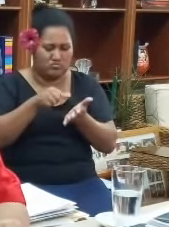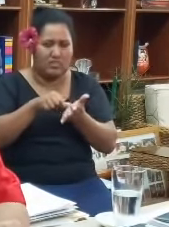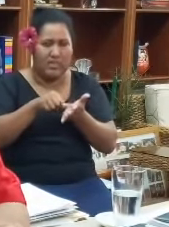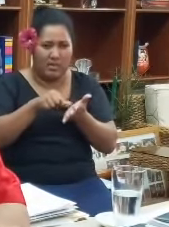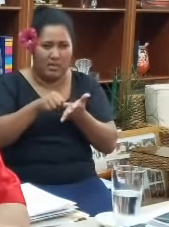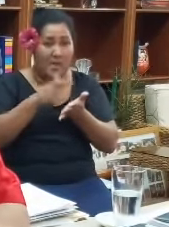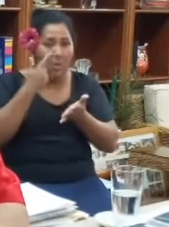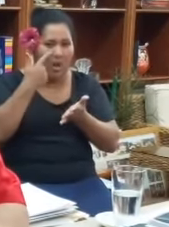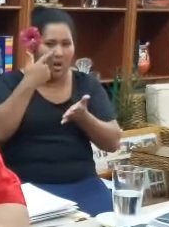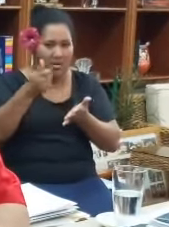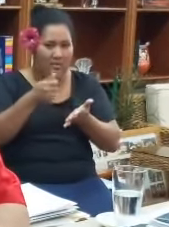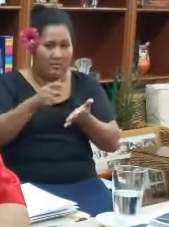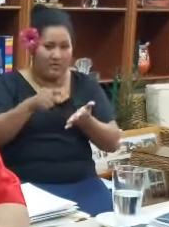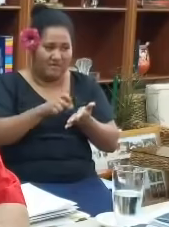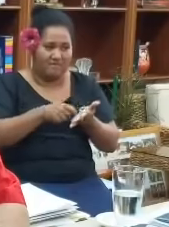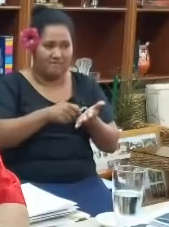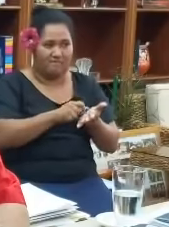alwa